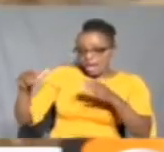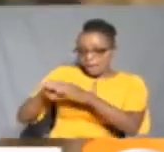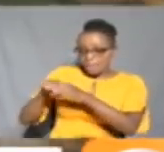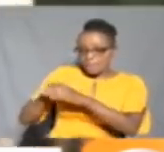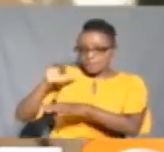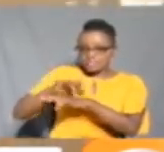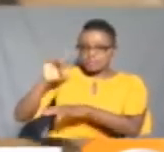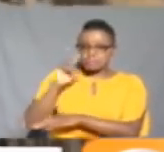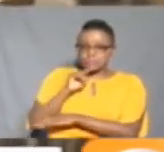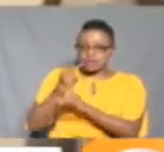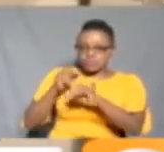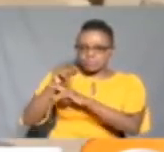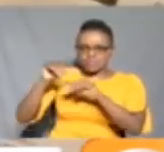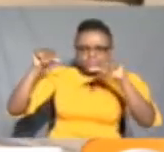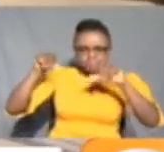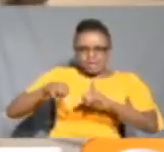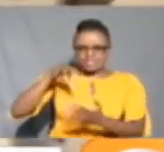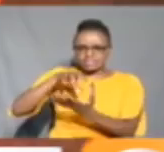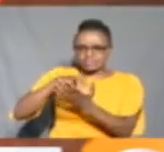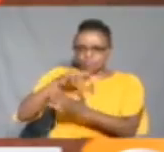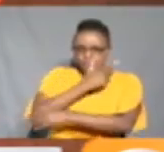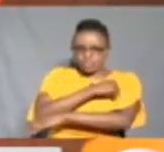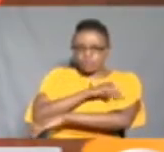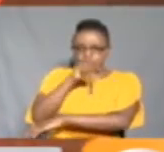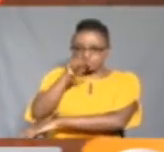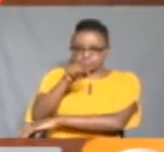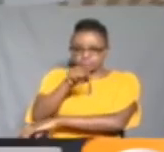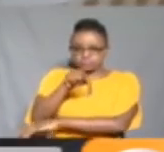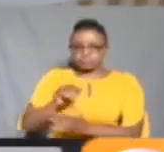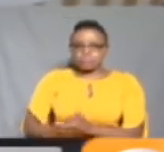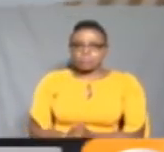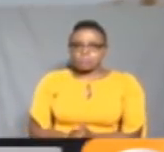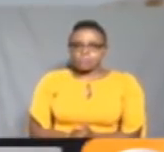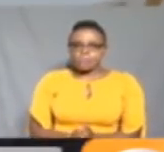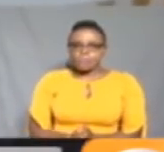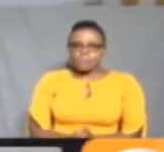iliathirika kutokana na hali duni hospitalini humo. Raquel Muigai, Runinga Citizen.